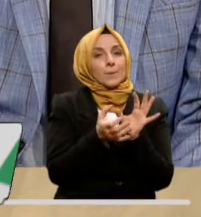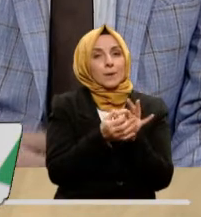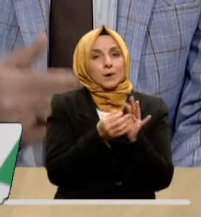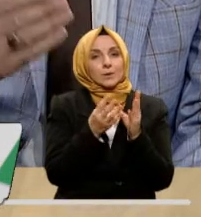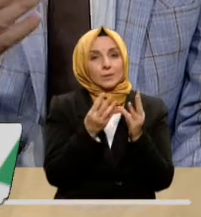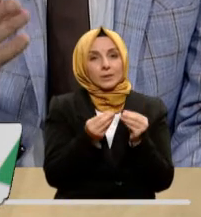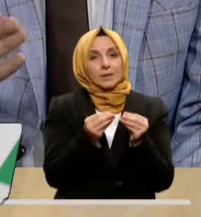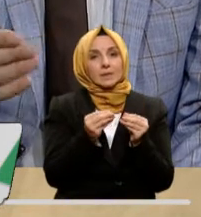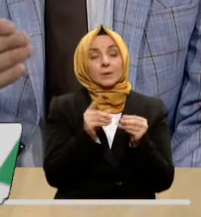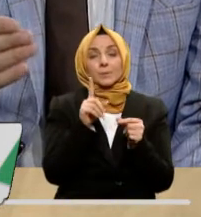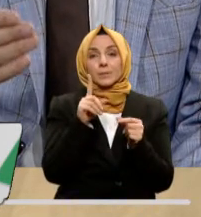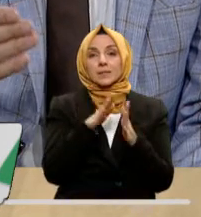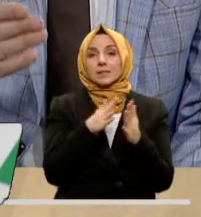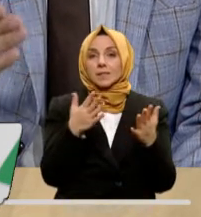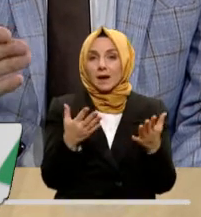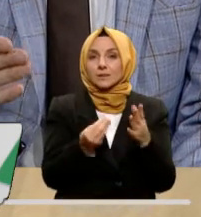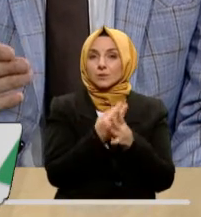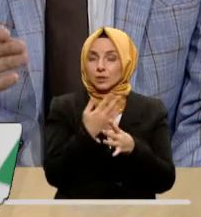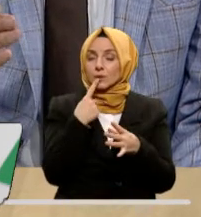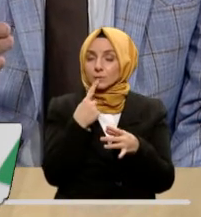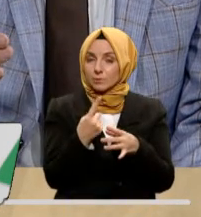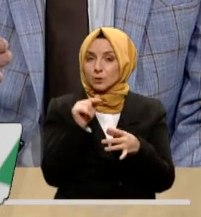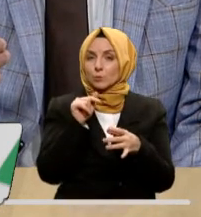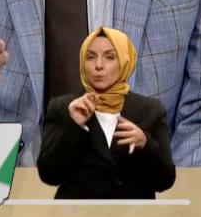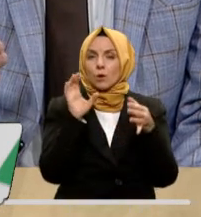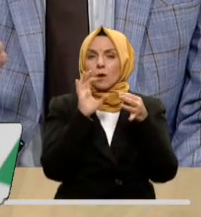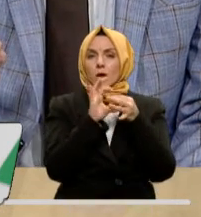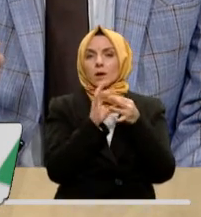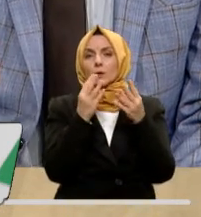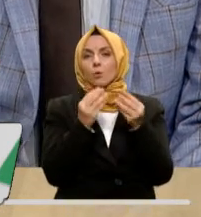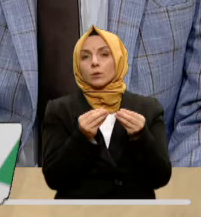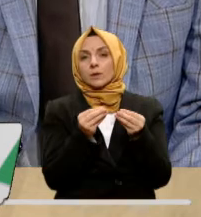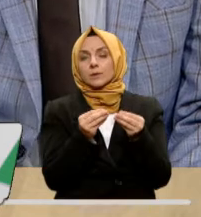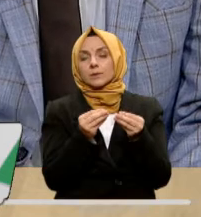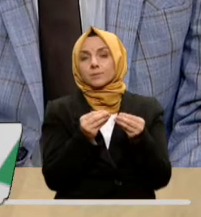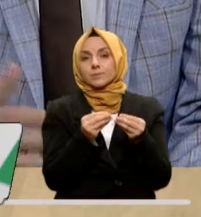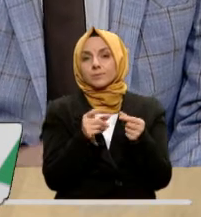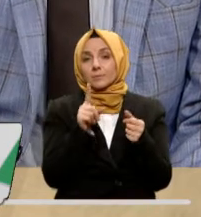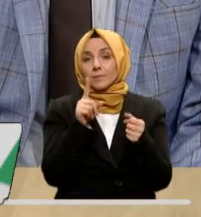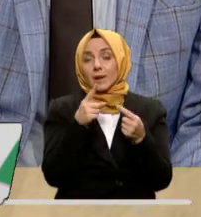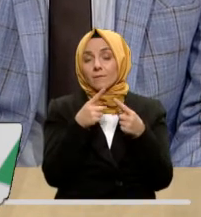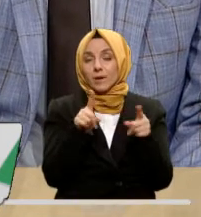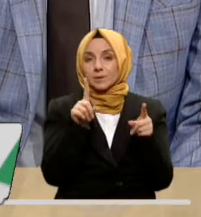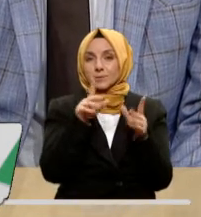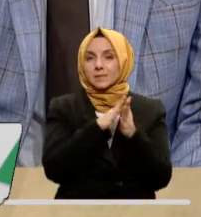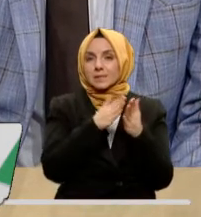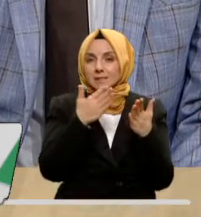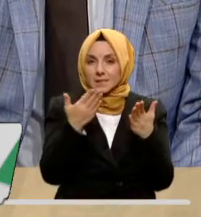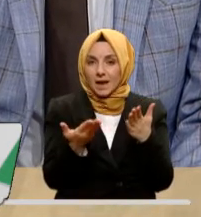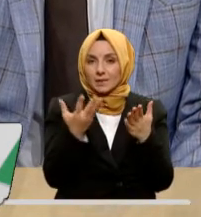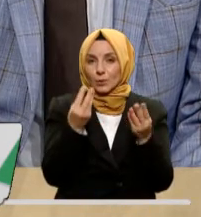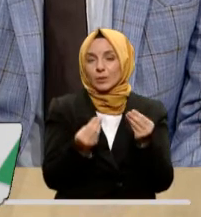demiş Sonra buna ilaveten ek ilk önce ek olarak akabinde müstakil bir dergi olarak çıkartmış hız